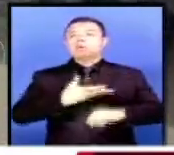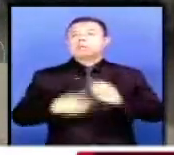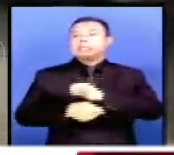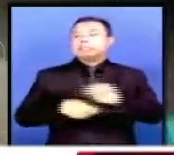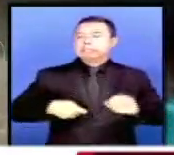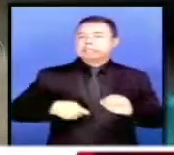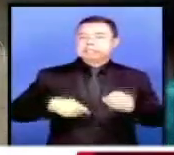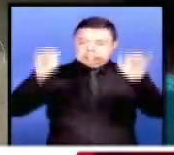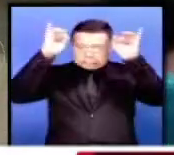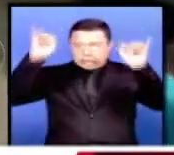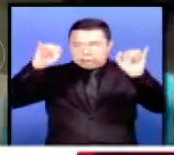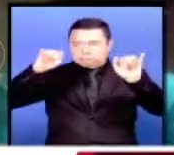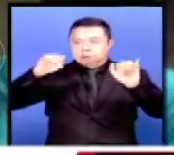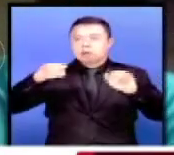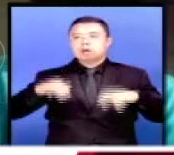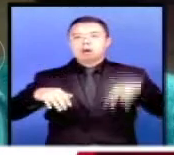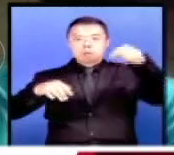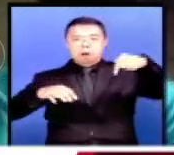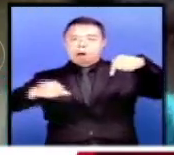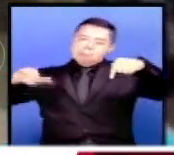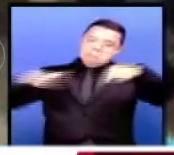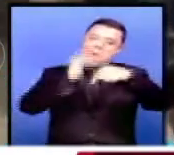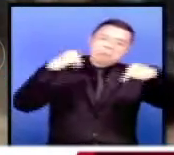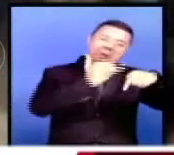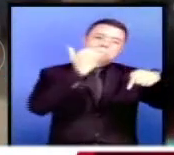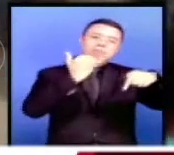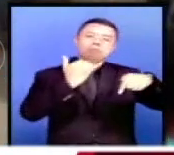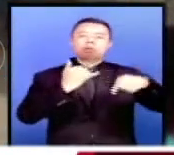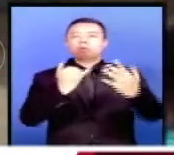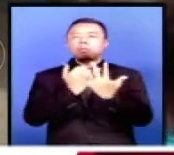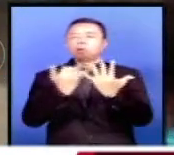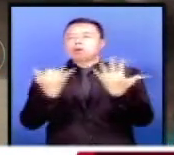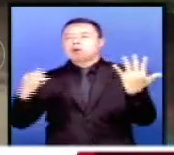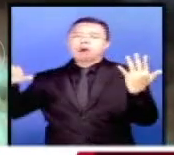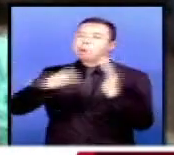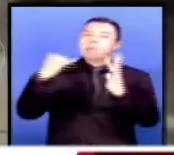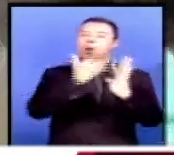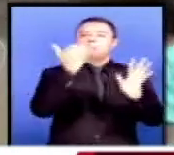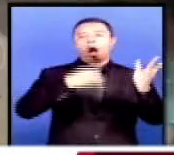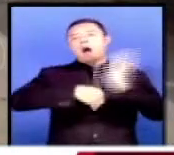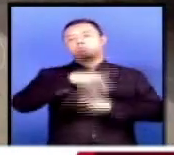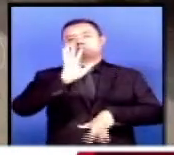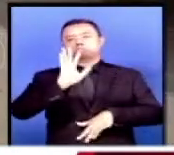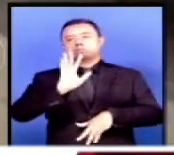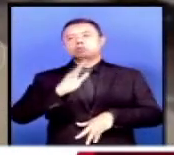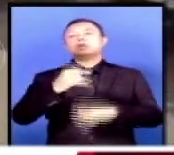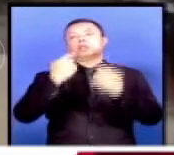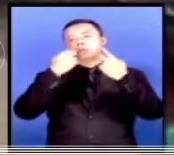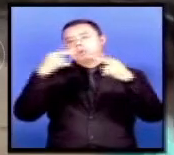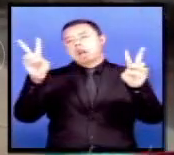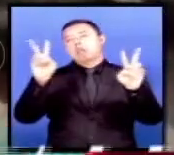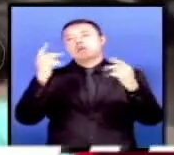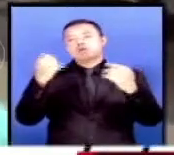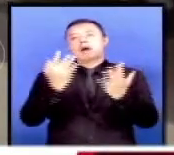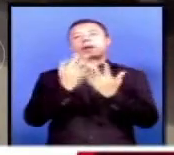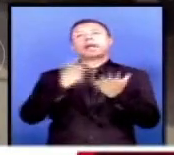ngamuk tersebut bahkan nekat menyeruduk dan menginjak-injak warga yang berupaya menangkapnya. Insiden sapi ngamuk ini pun viral setelah diunggah